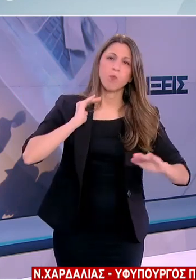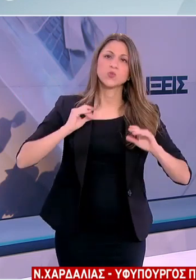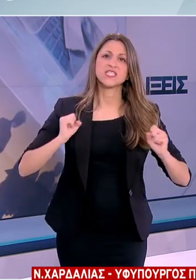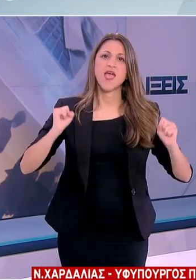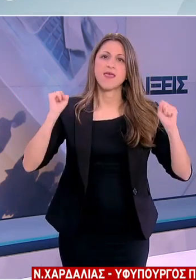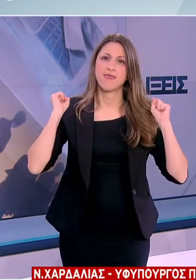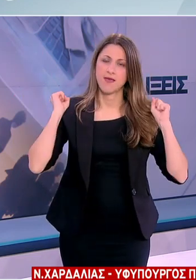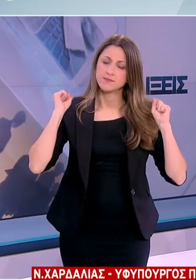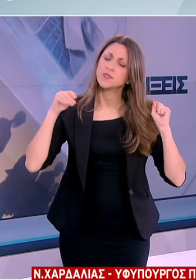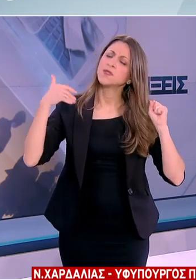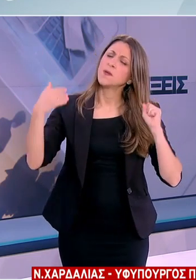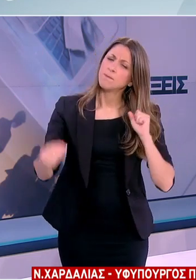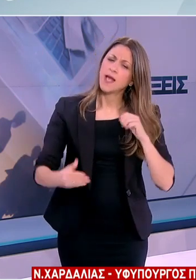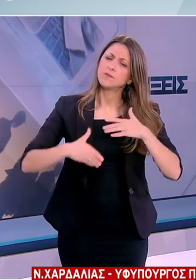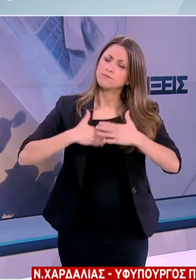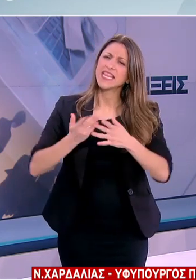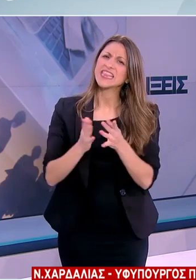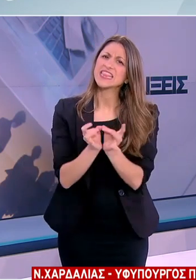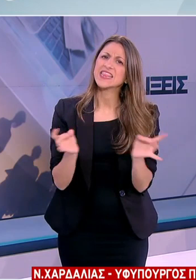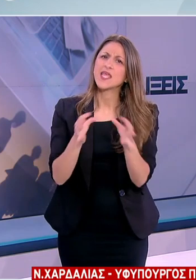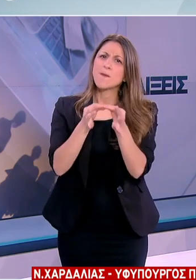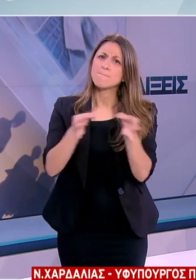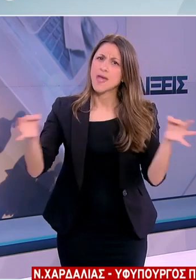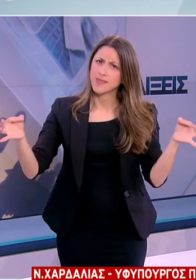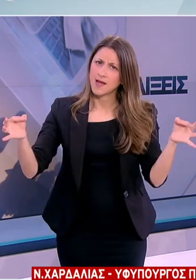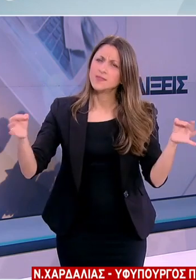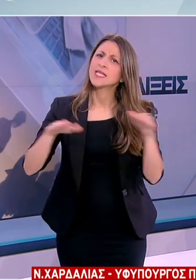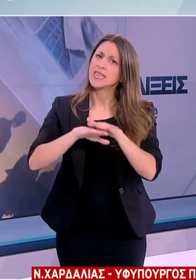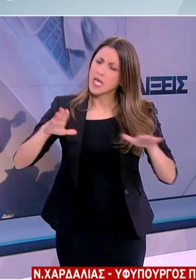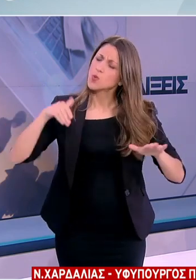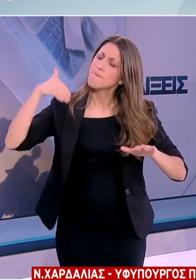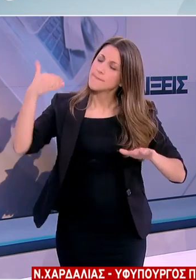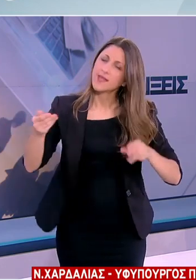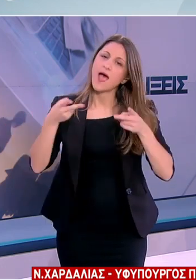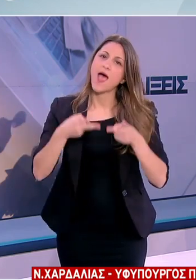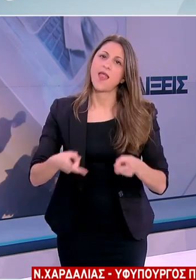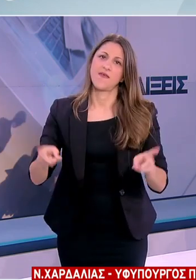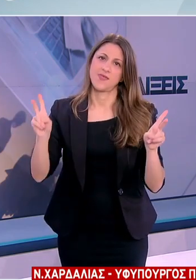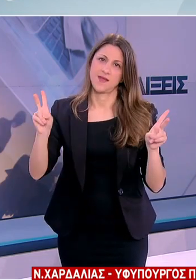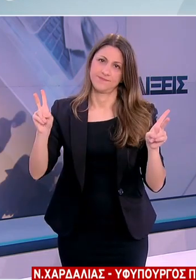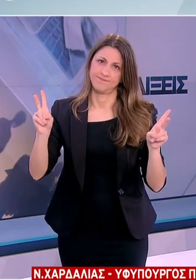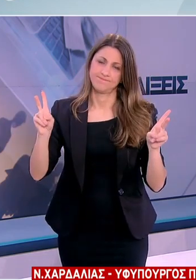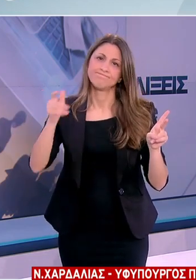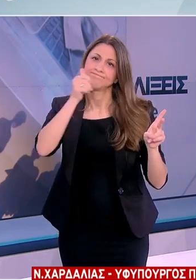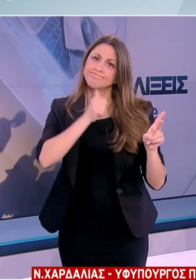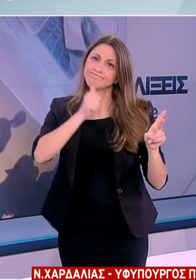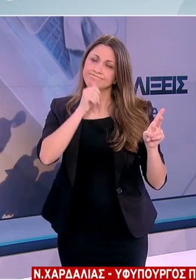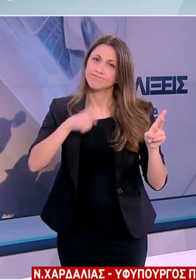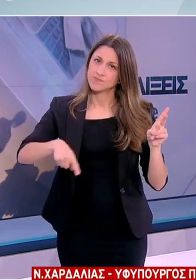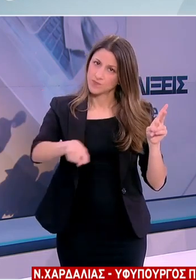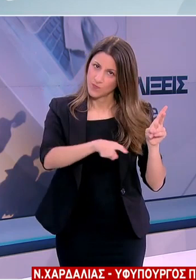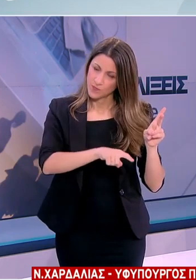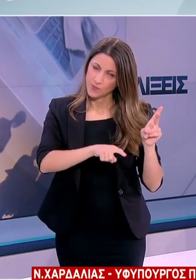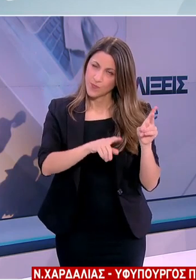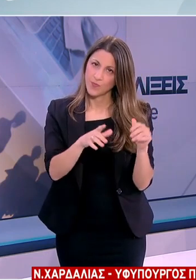ξανά στους χώρους ανάπαυσής τους, θα ανάψουμε τα καντιλάκια τους. Η αγάπη της θύμησής τους μπορεί να περιμένει λίγες μέρες. Και εκείνοι άλλωστε αυτό